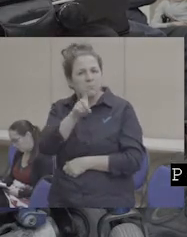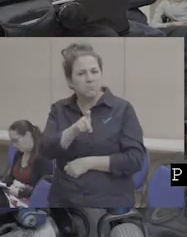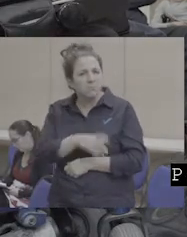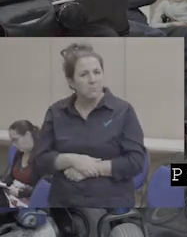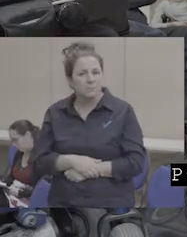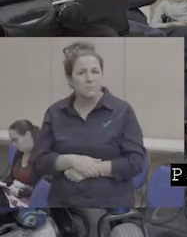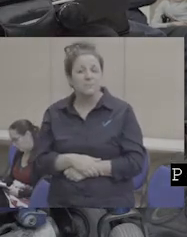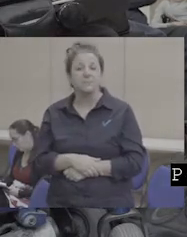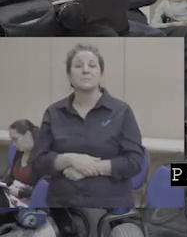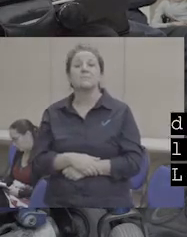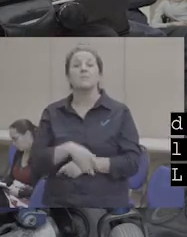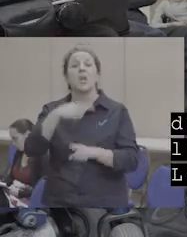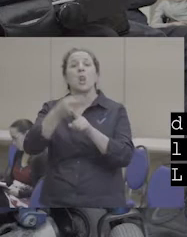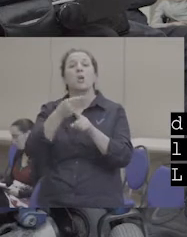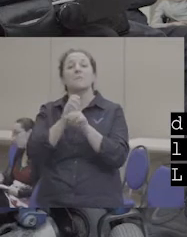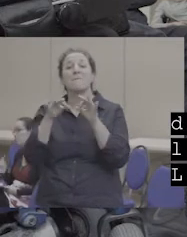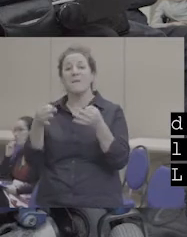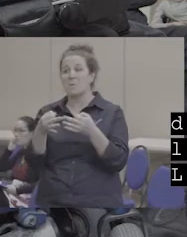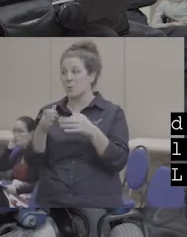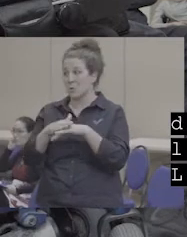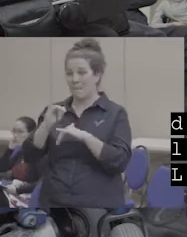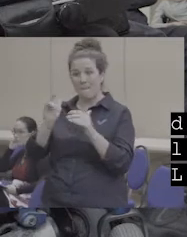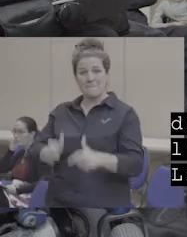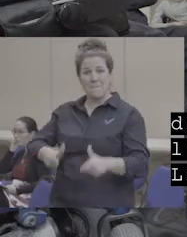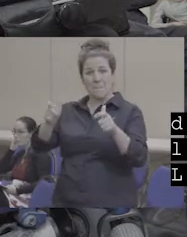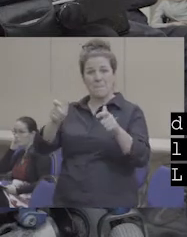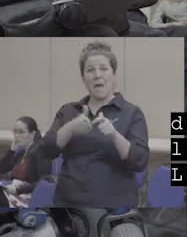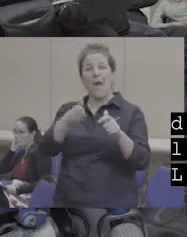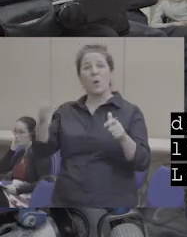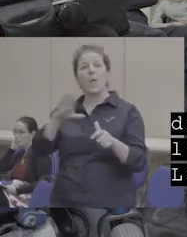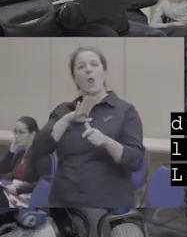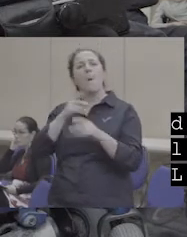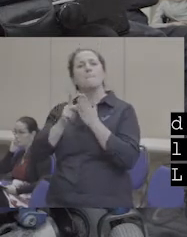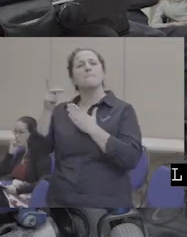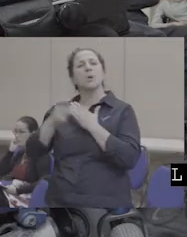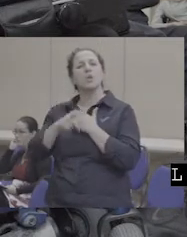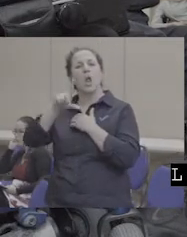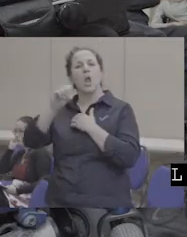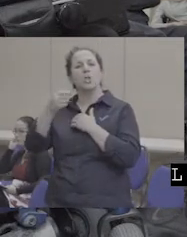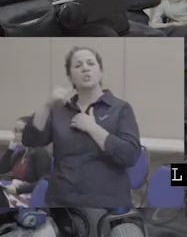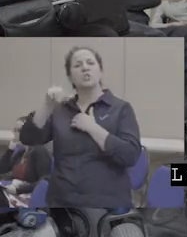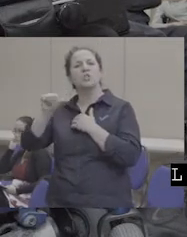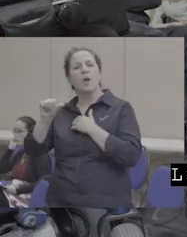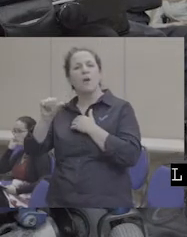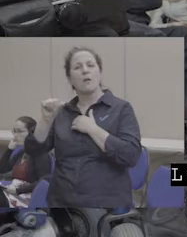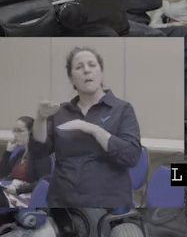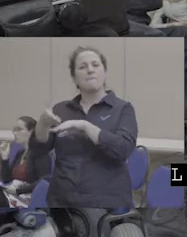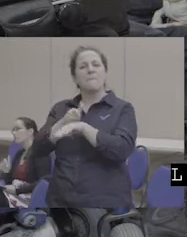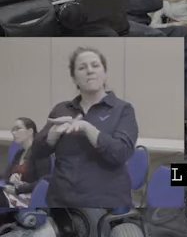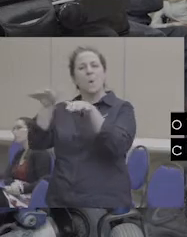logements familiaux, dans le même immeuble, à côté de l'immeuble, il y a les projets Loggia, Loggia Préfontaine,